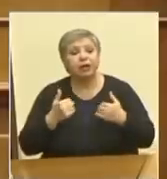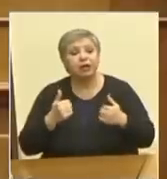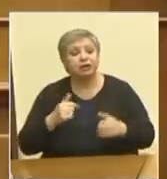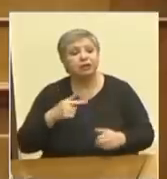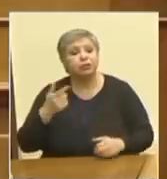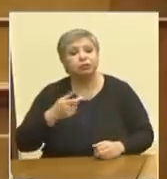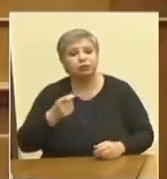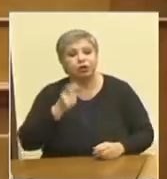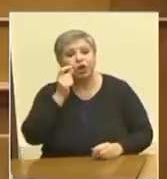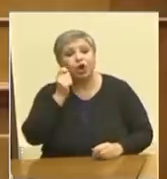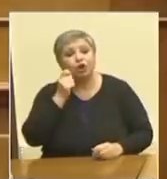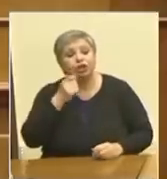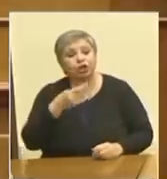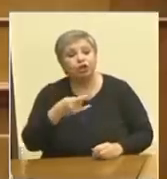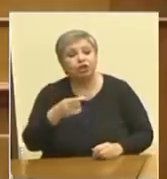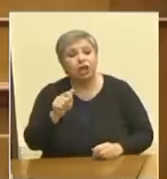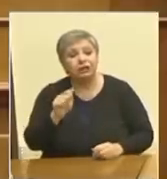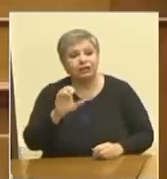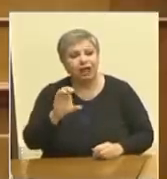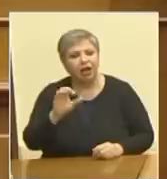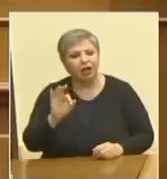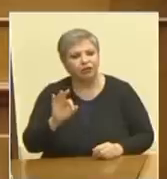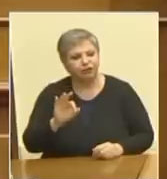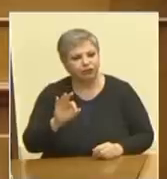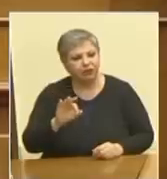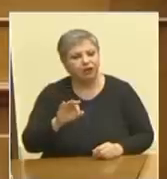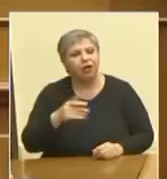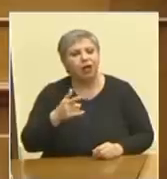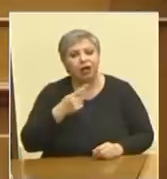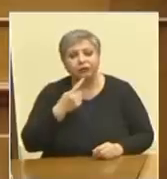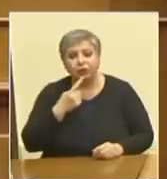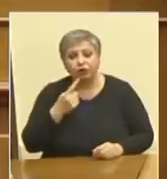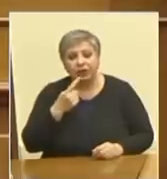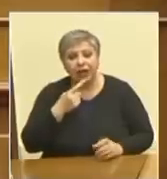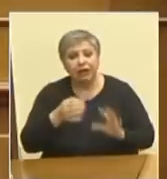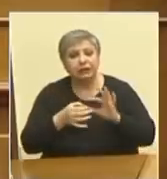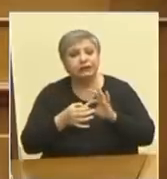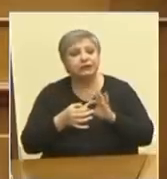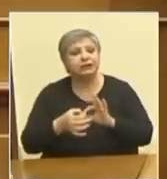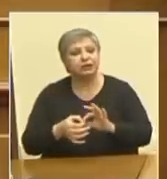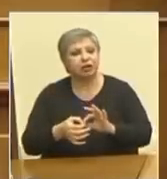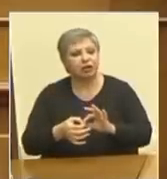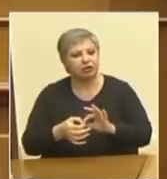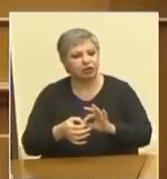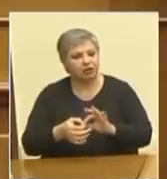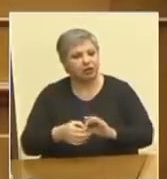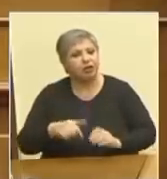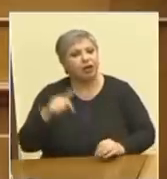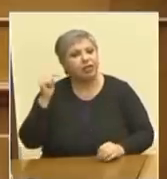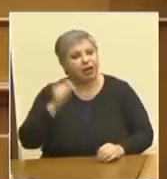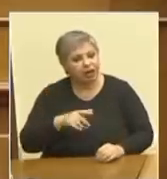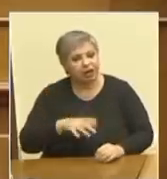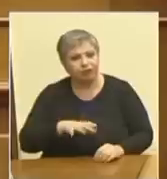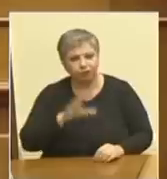Ζάεφ συστηματικά σε αυτό το οποίο λέει, και προσέξτε, ο κύριος Ζάεφ είναι και ο πιο μετριοπαθής από τους